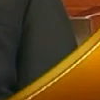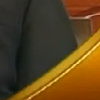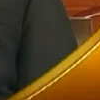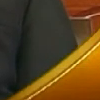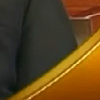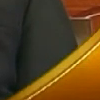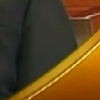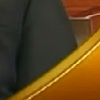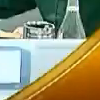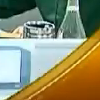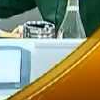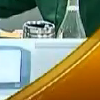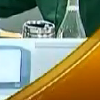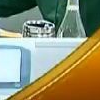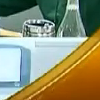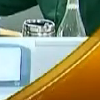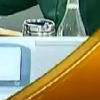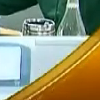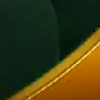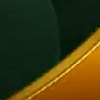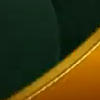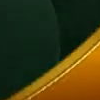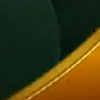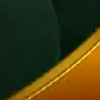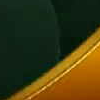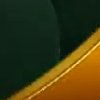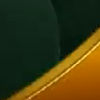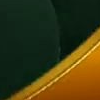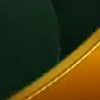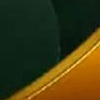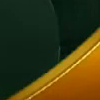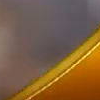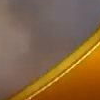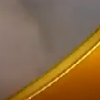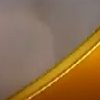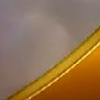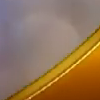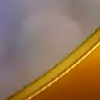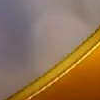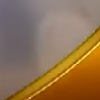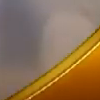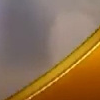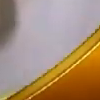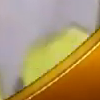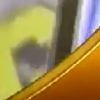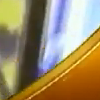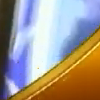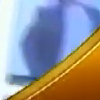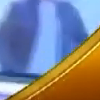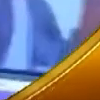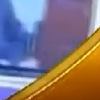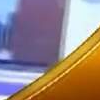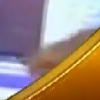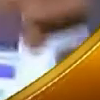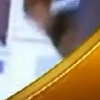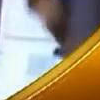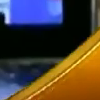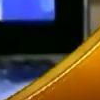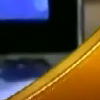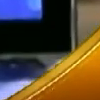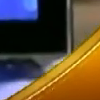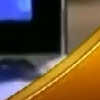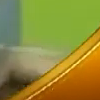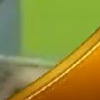kemunculan media sosial RTM terus konsisten sebagai sumber maklumat rakyat yang berwibawah dan dipercayai